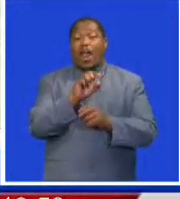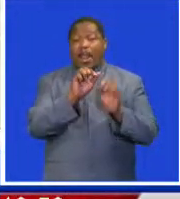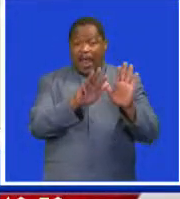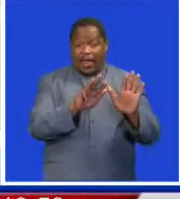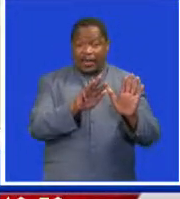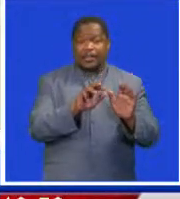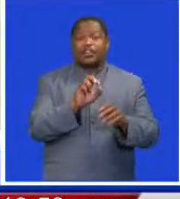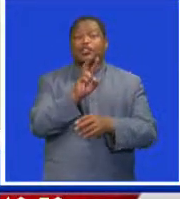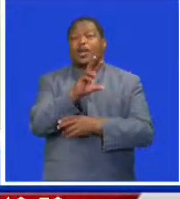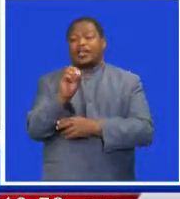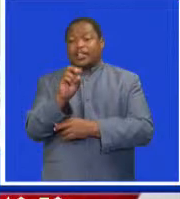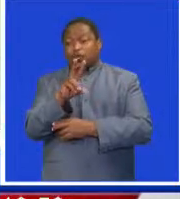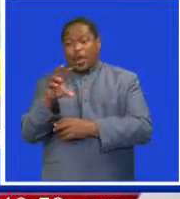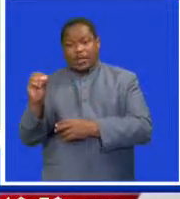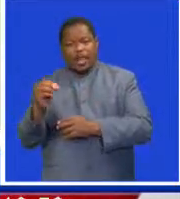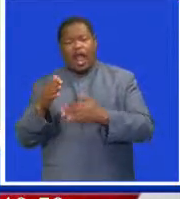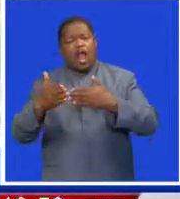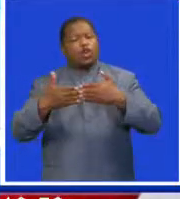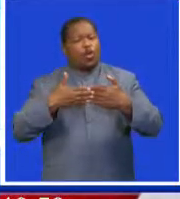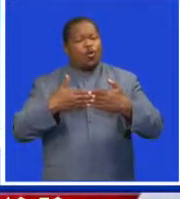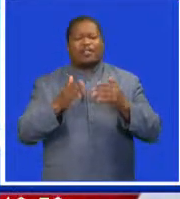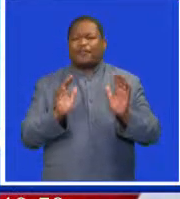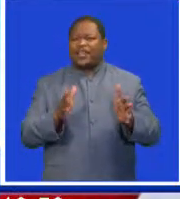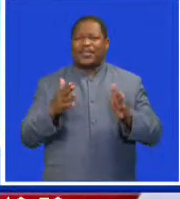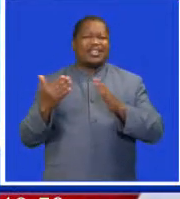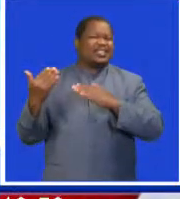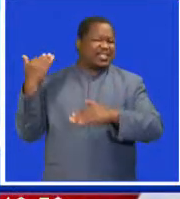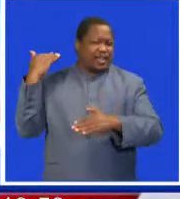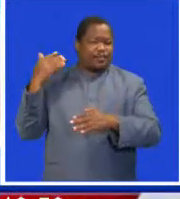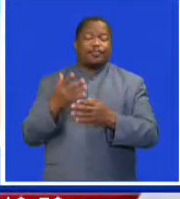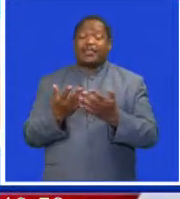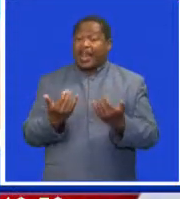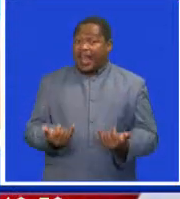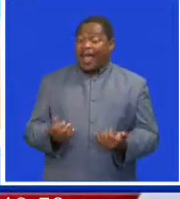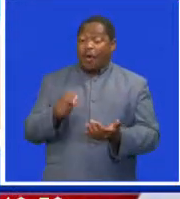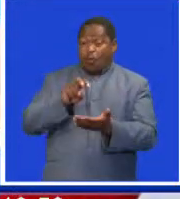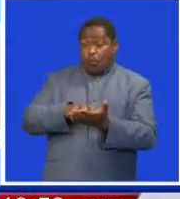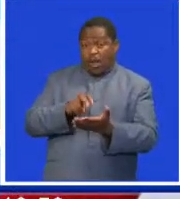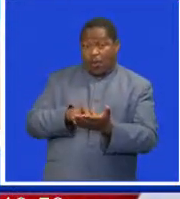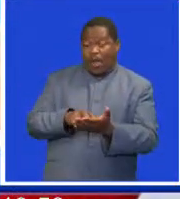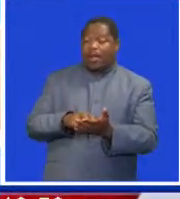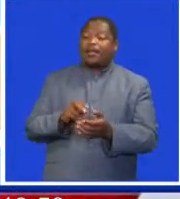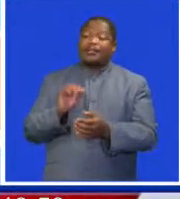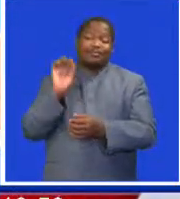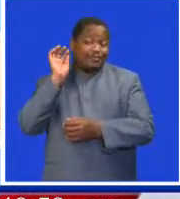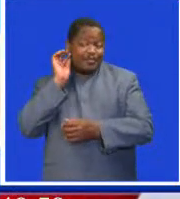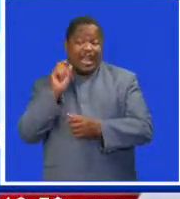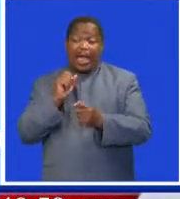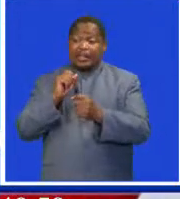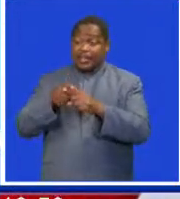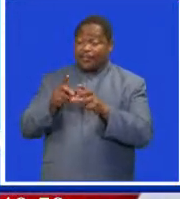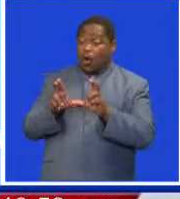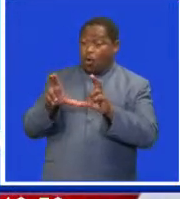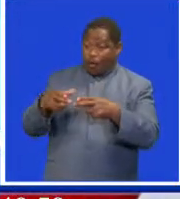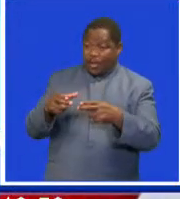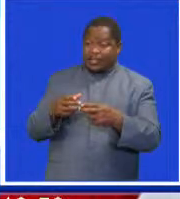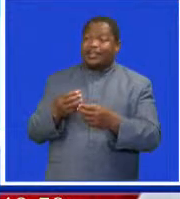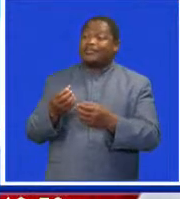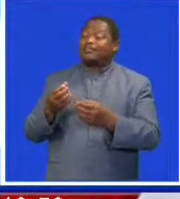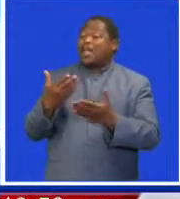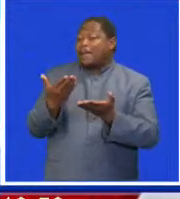2019-2020. Sesitawubela yona-ke i-executive committee loko ukuthi isiphe lamanye amalanga ekuthenini